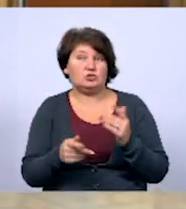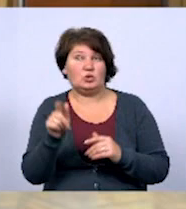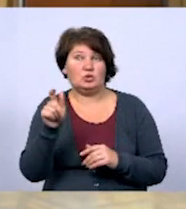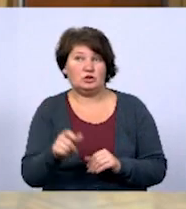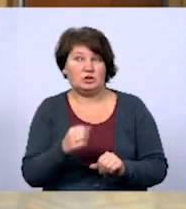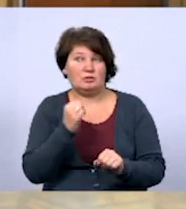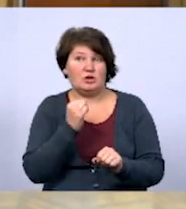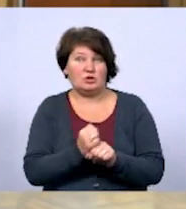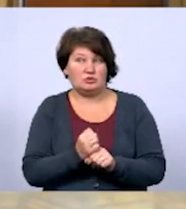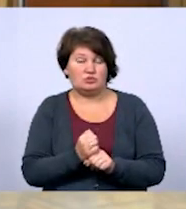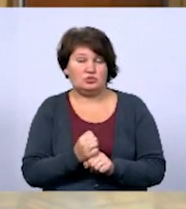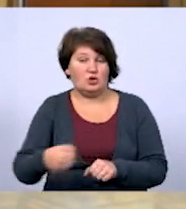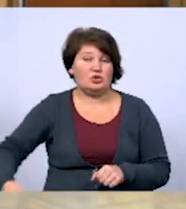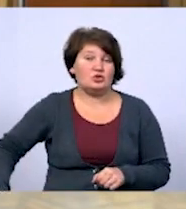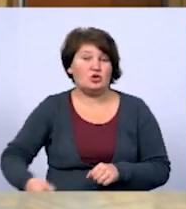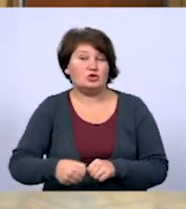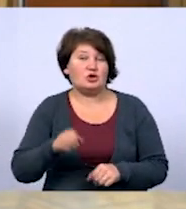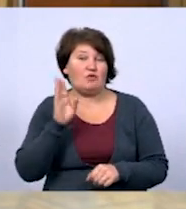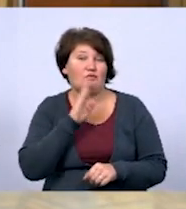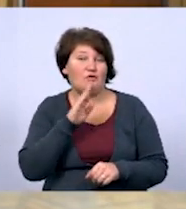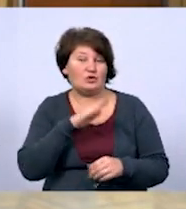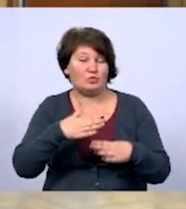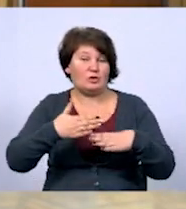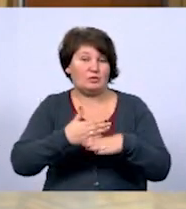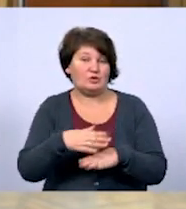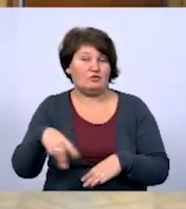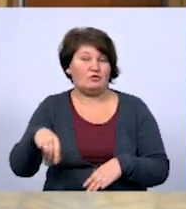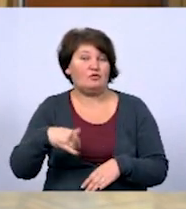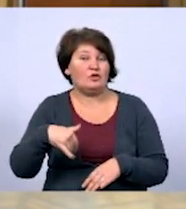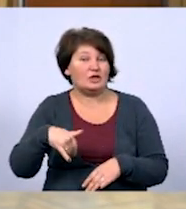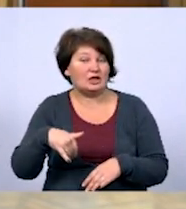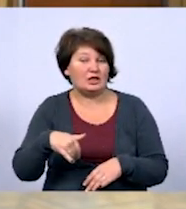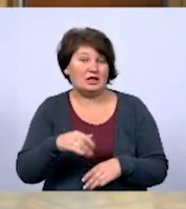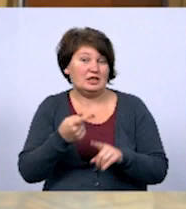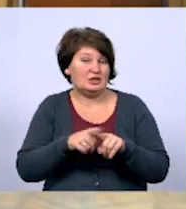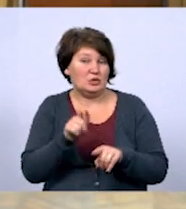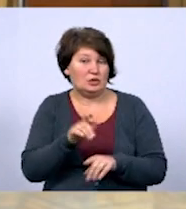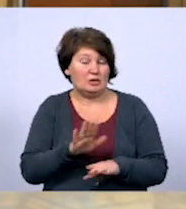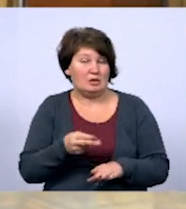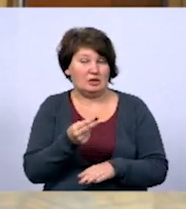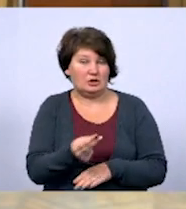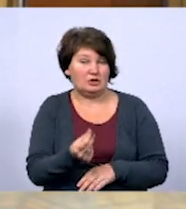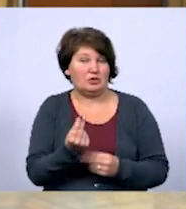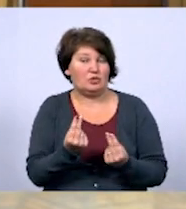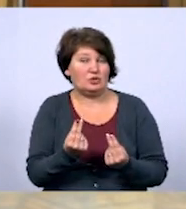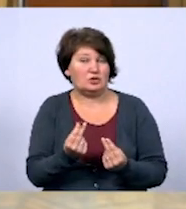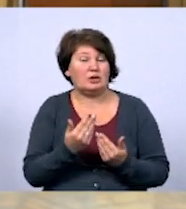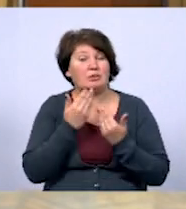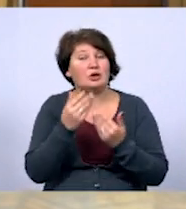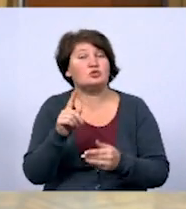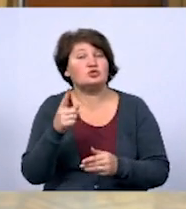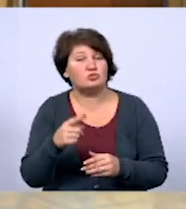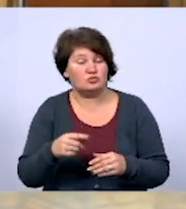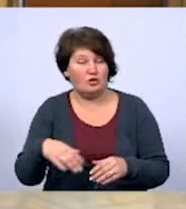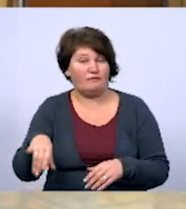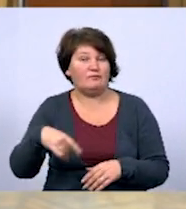носить воду в пробитому відрі. І потім цій людині не платити гроші. Треба питатися, чому відро пробите. Зараз на